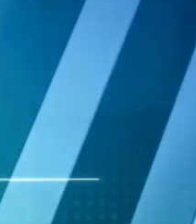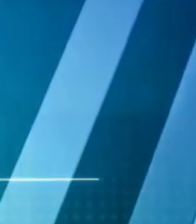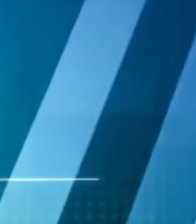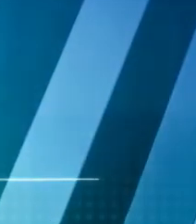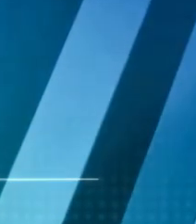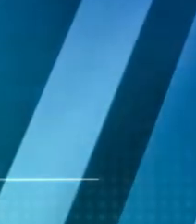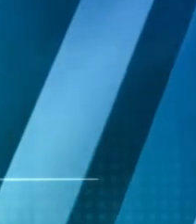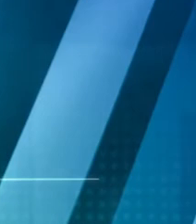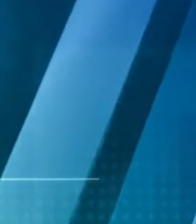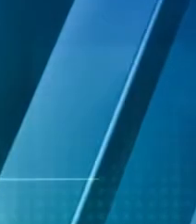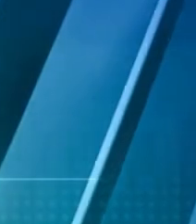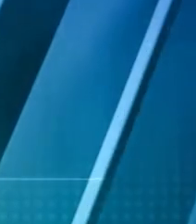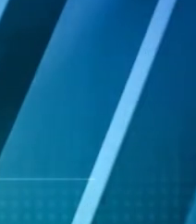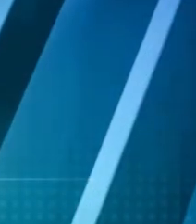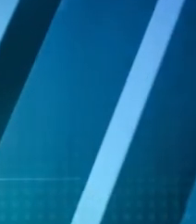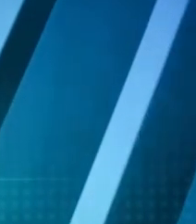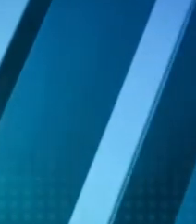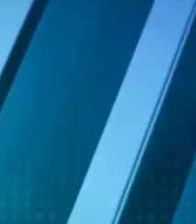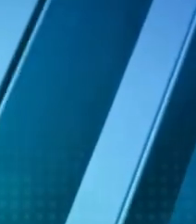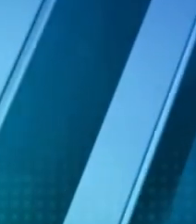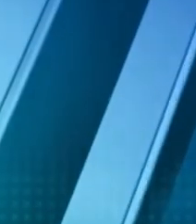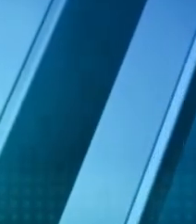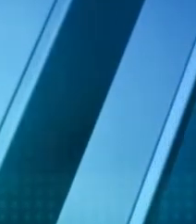МУЗЫКАЛЬНАЯ ЗАСТАВКА